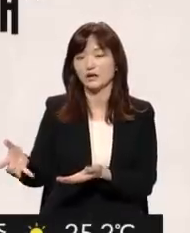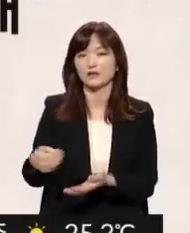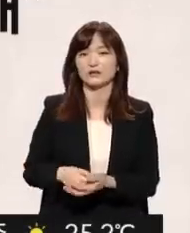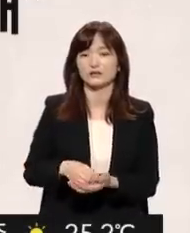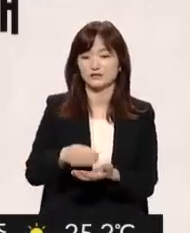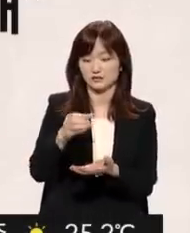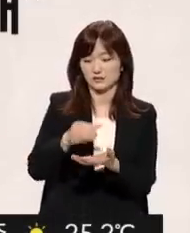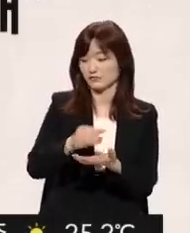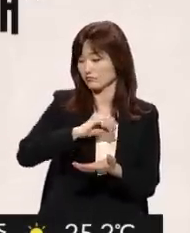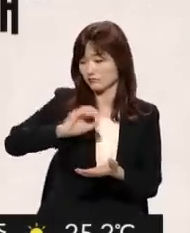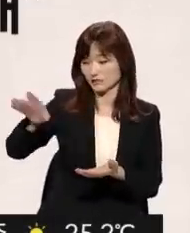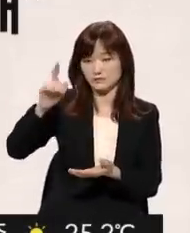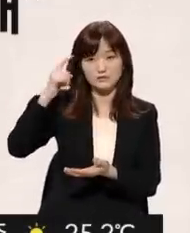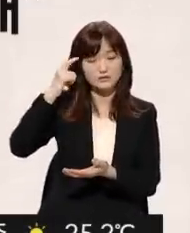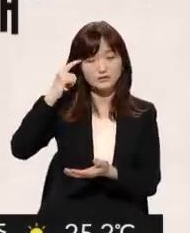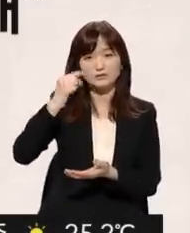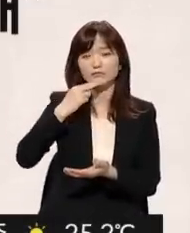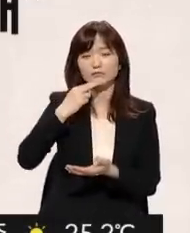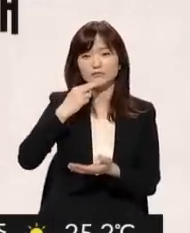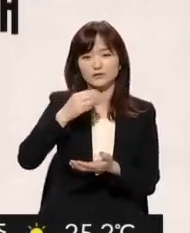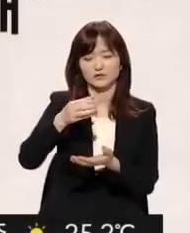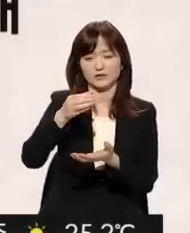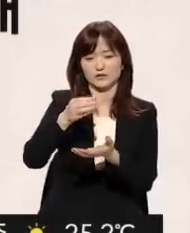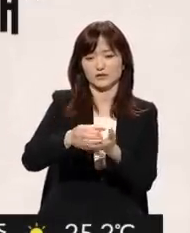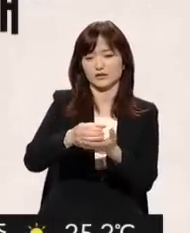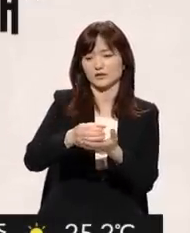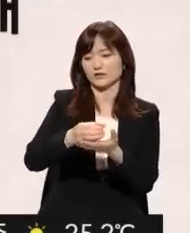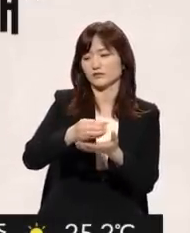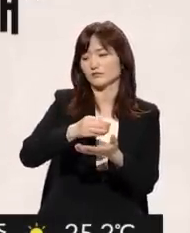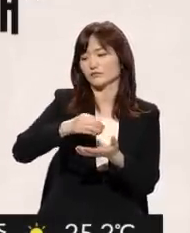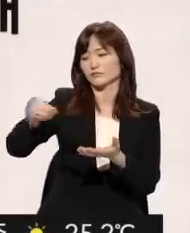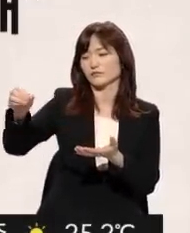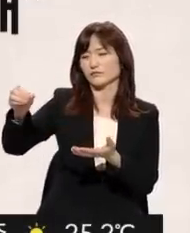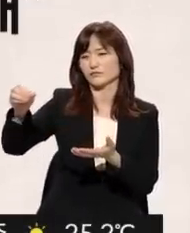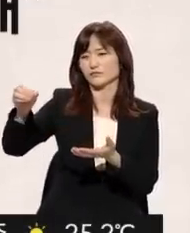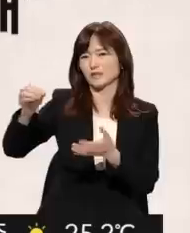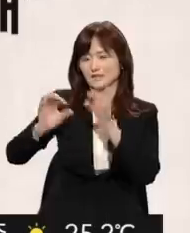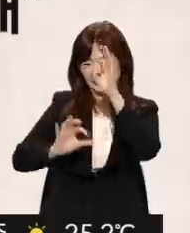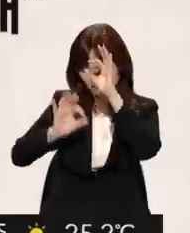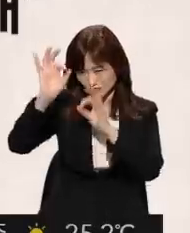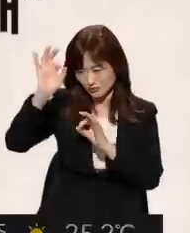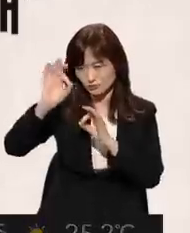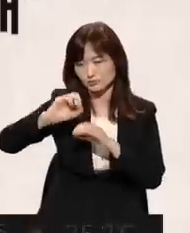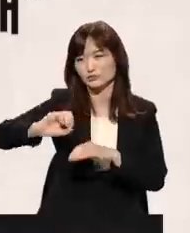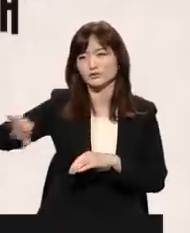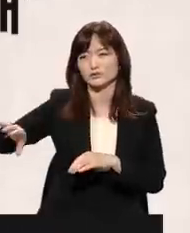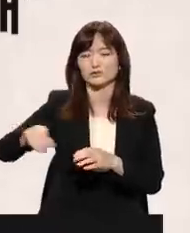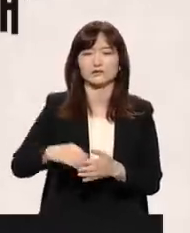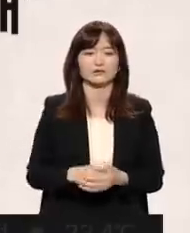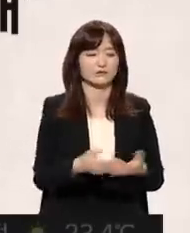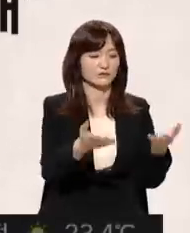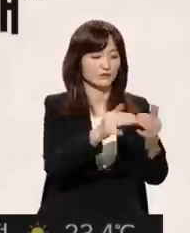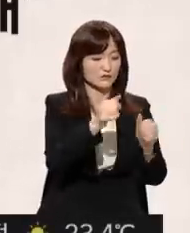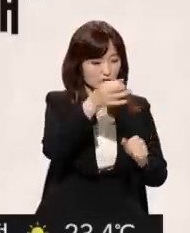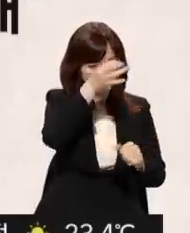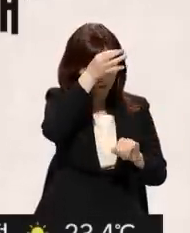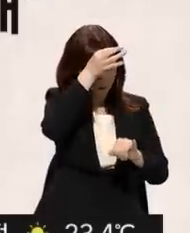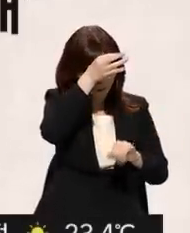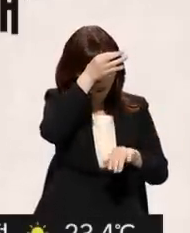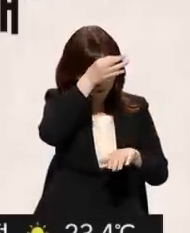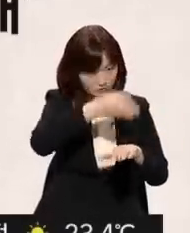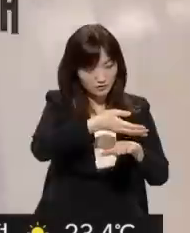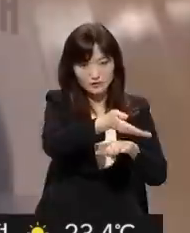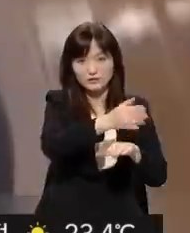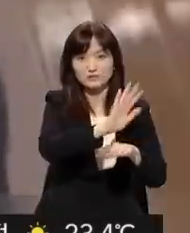생각 없었는데 고리가 손에 걸려가지고 미끄러졌다. 이렇게 얘기를 하면서 직원한테 사과를 해야 되는데 직원한테 사과를 한 건 아닌 것